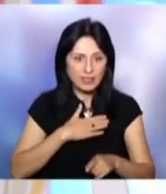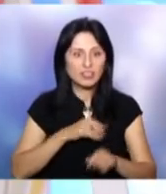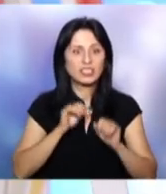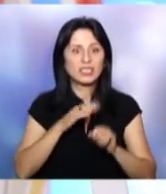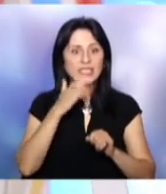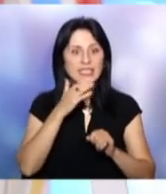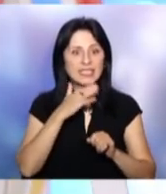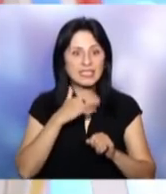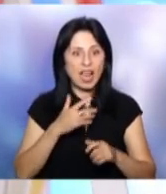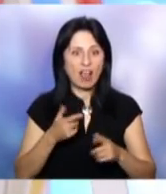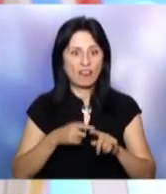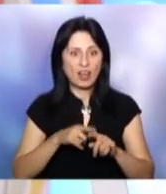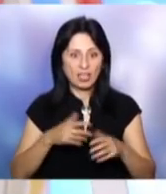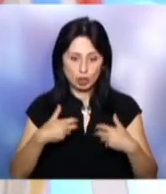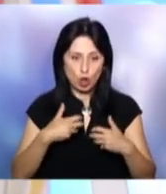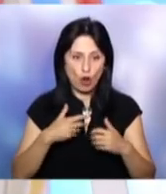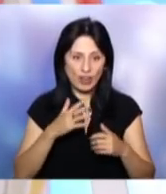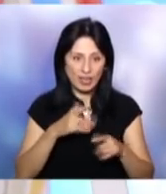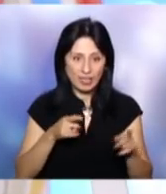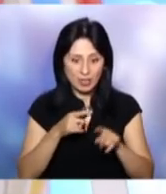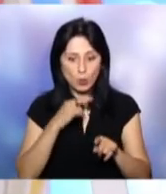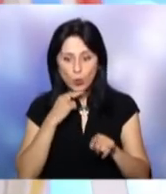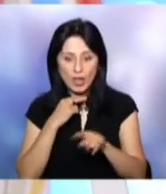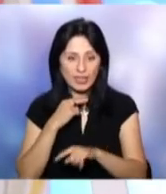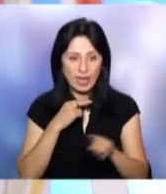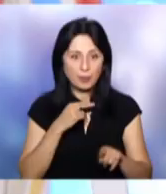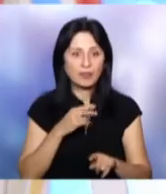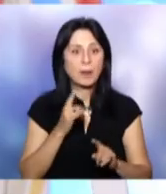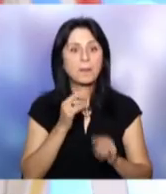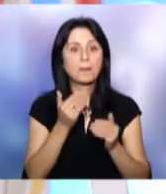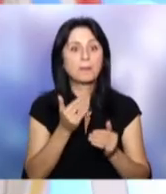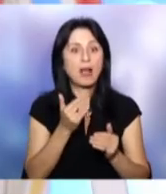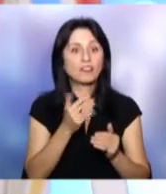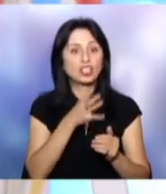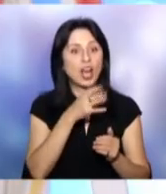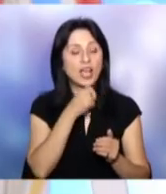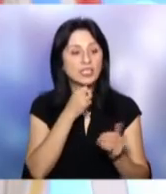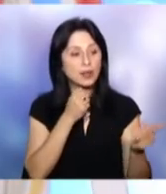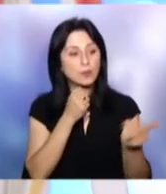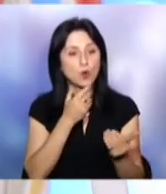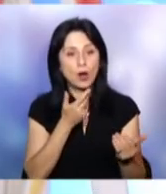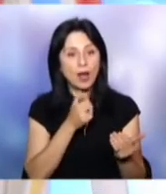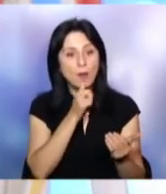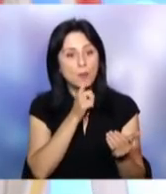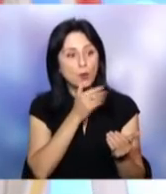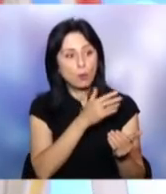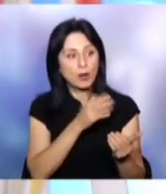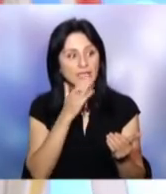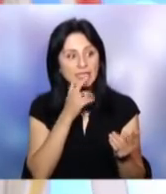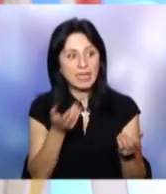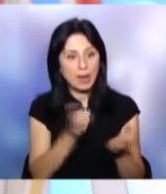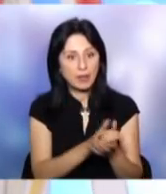შეიძლება წყლის ცხოველი იყოს და ცხოველმა გადაიტანოს ყურადღება, გაჩნია ბავშვის ასაკს, რა ასაკიდან ცდილობთ